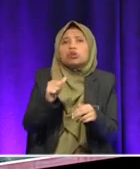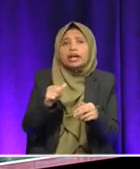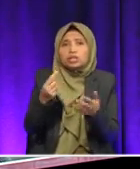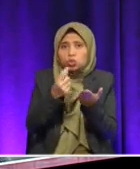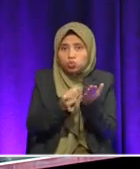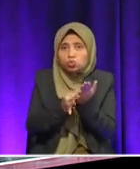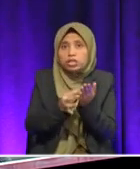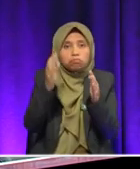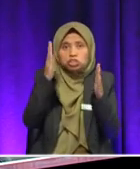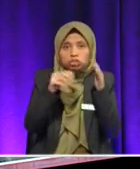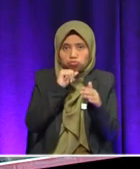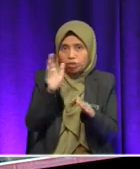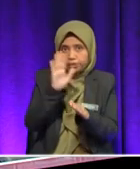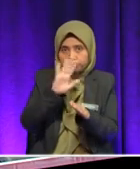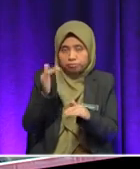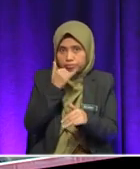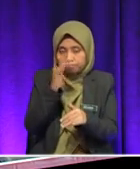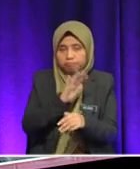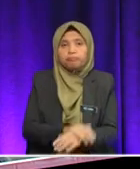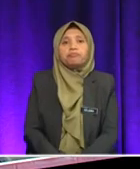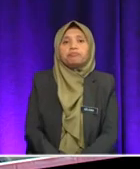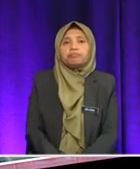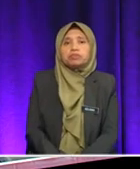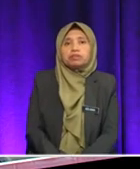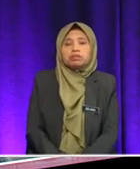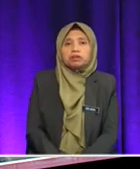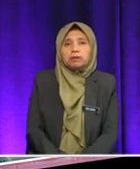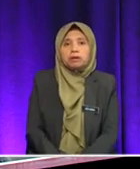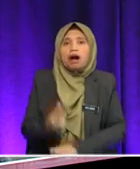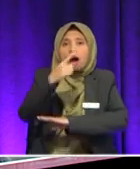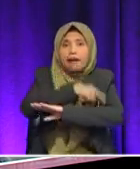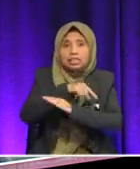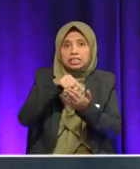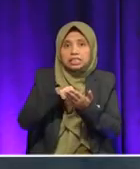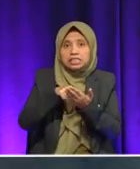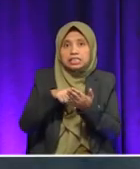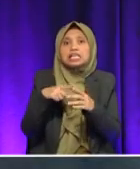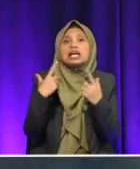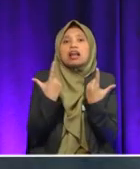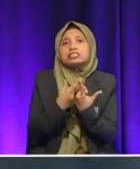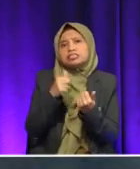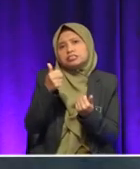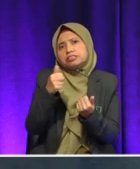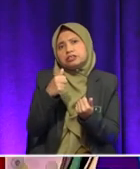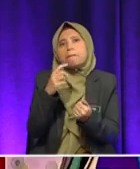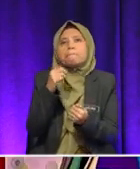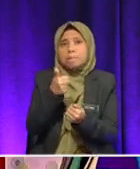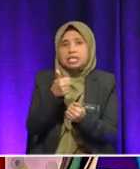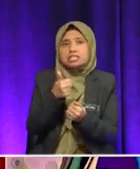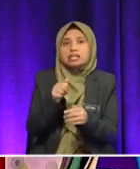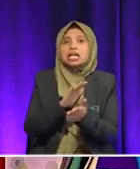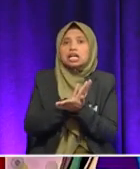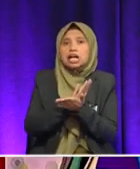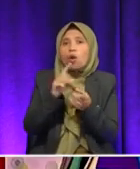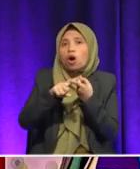dengan Kita paham sangat hari ini kelas kita sungguh Srono sekali dan saya pasti